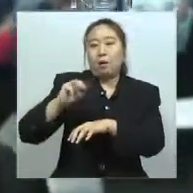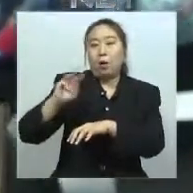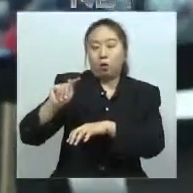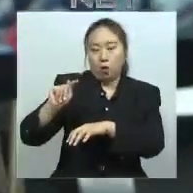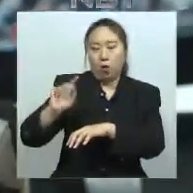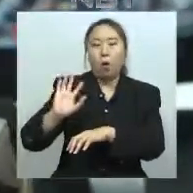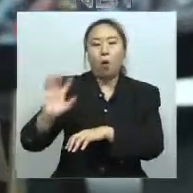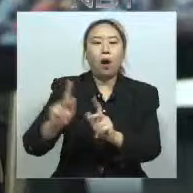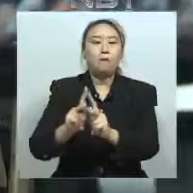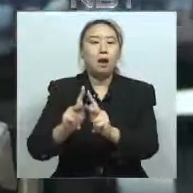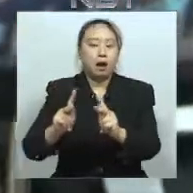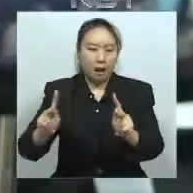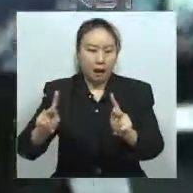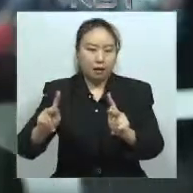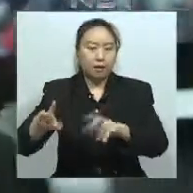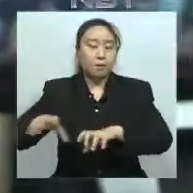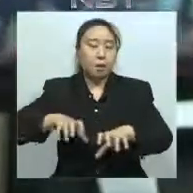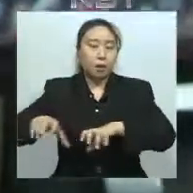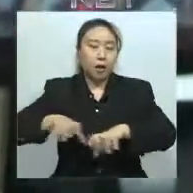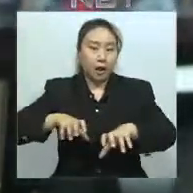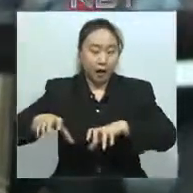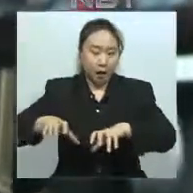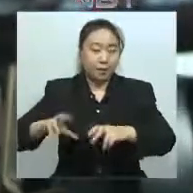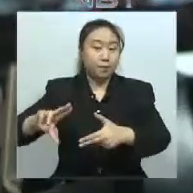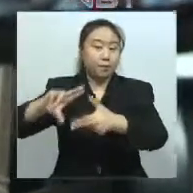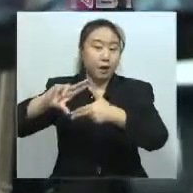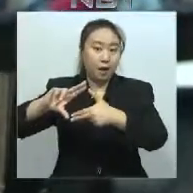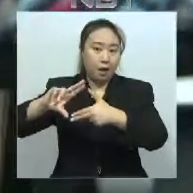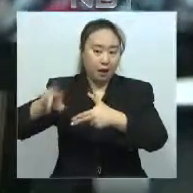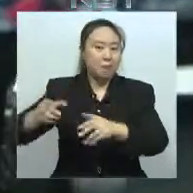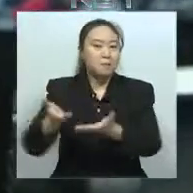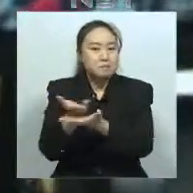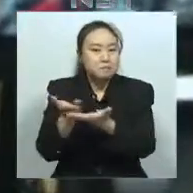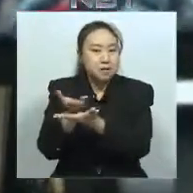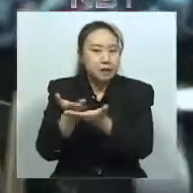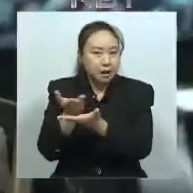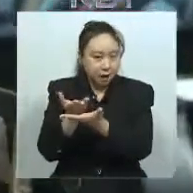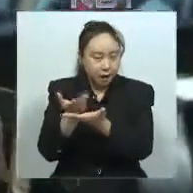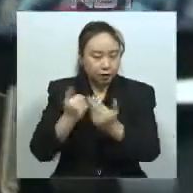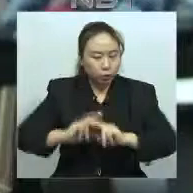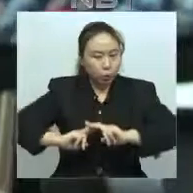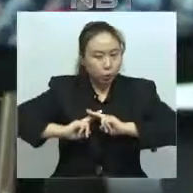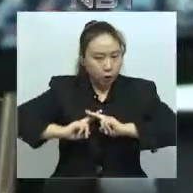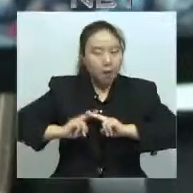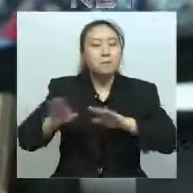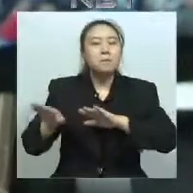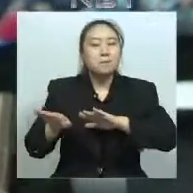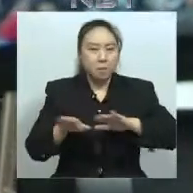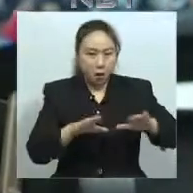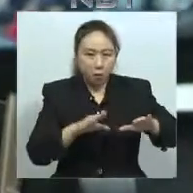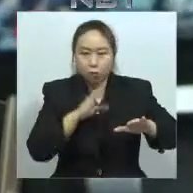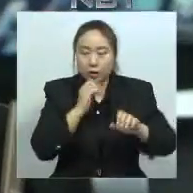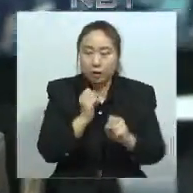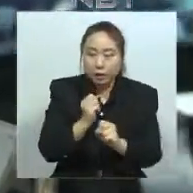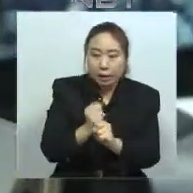รมการบริหารพรรคหมายถึงคณะกรรมการบริหารพรรคพลังประชารัฐจะเป็นคนพิจารณาส่วนตัวท่านเองพร้อมจะยอมรับครับไม่ว่าผล